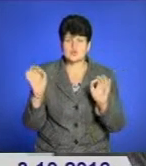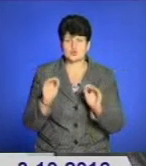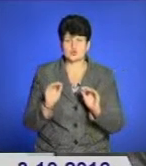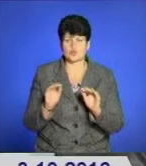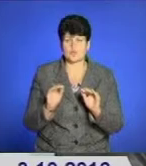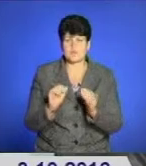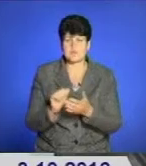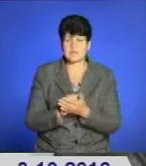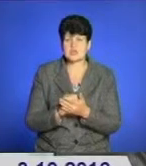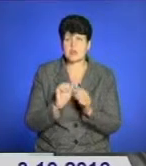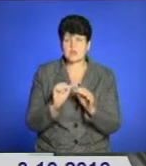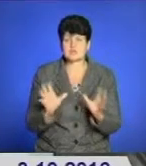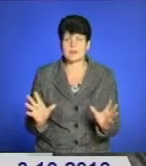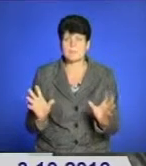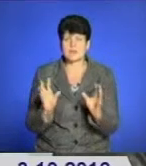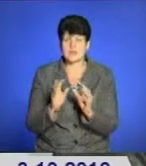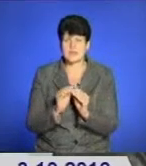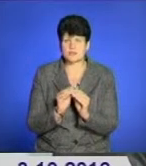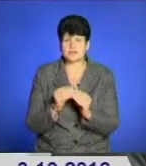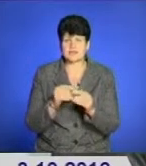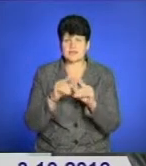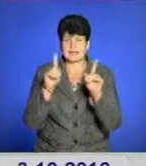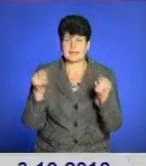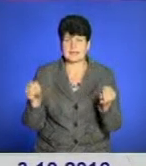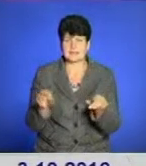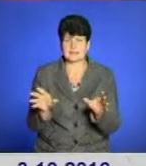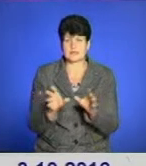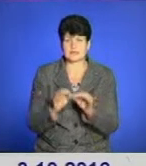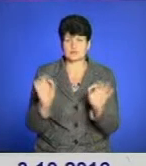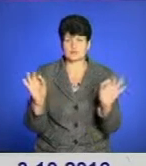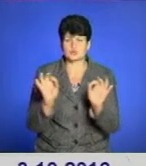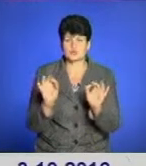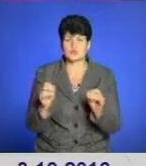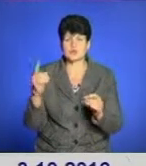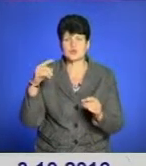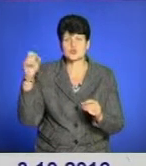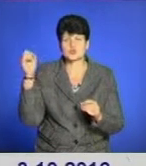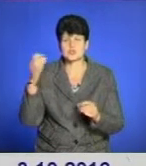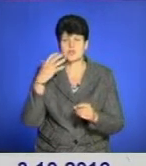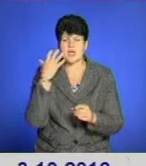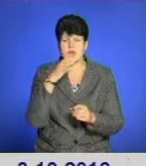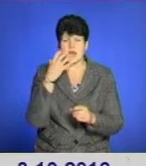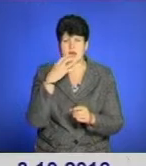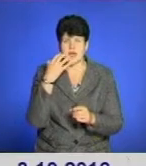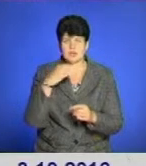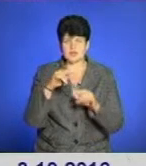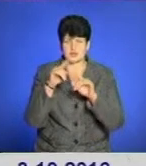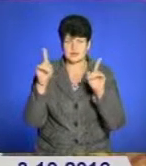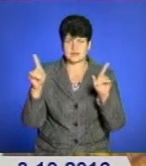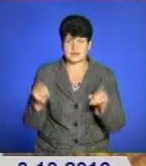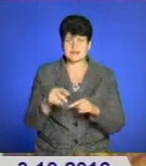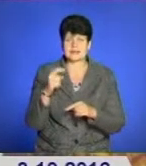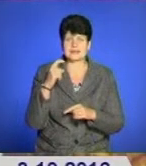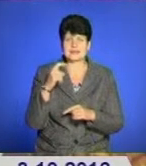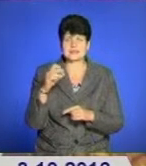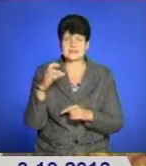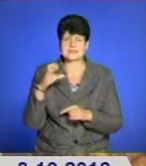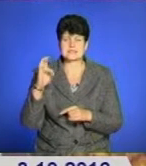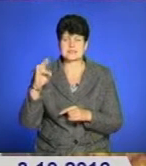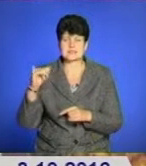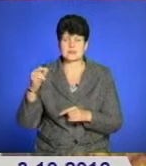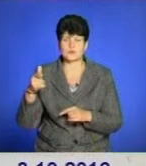можна поєднувати картини з музикою. Сонячні, яскраво-гарячі картини Христини Снігур. Світла,